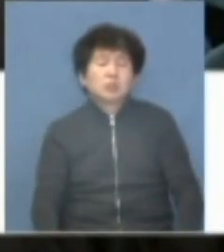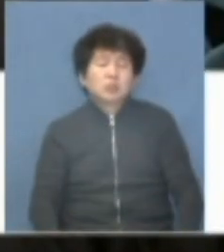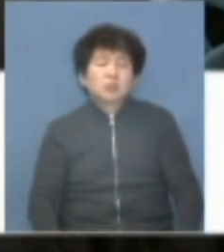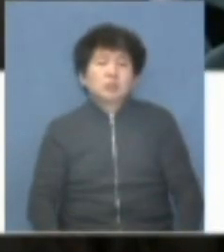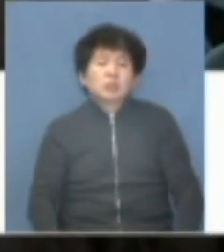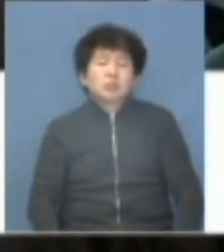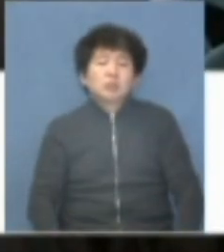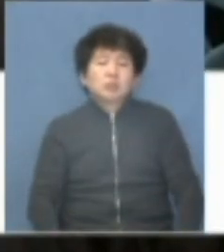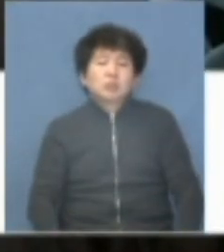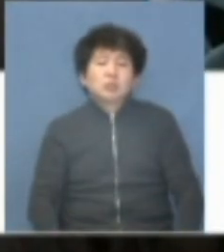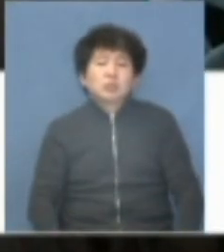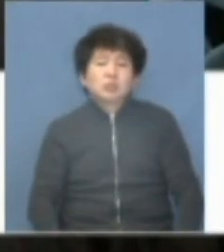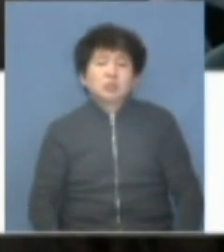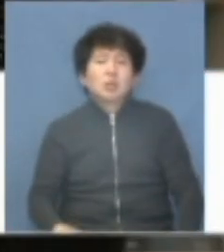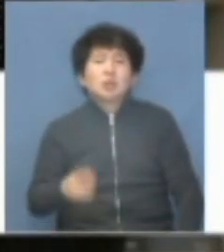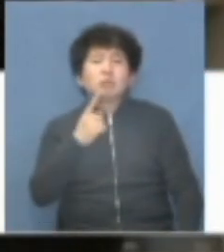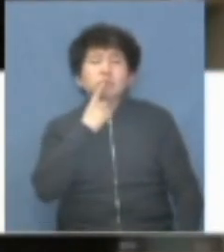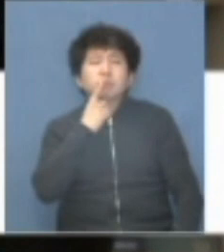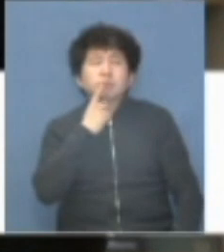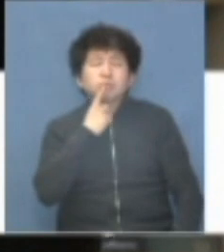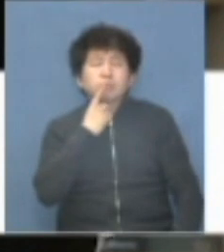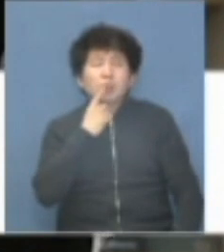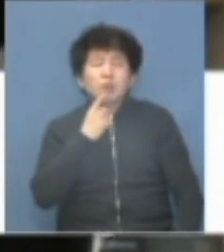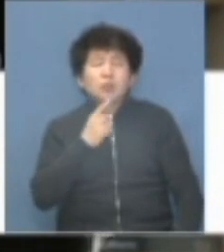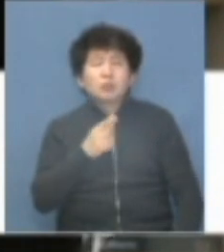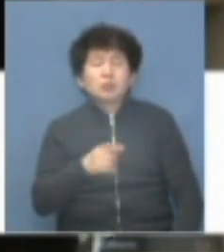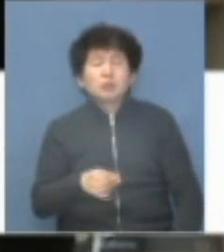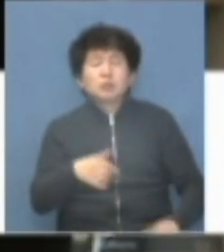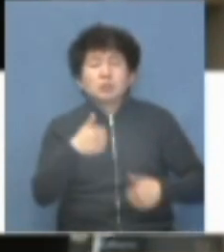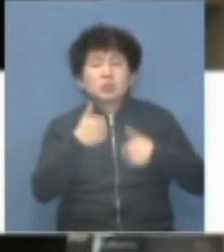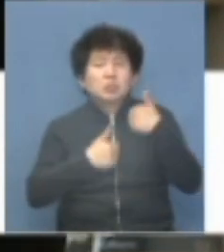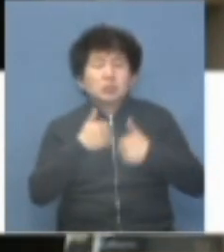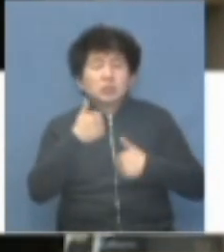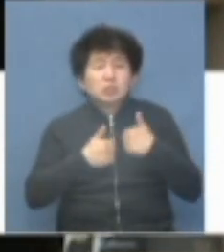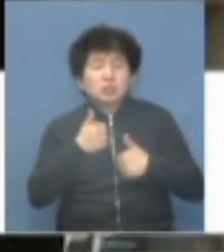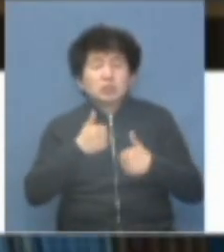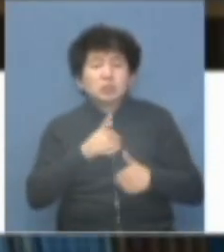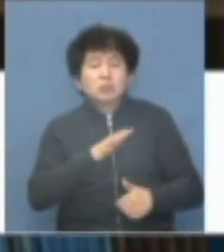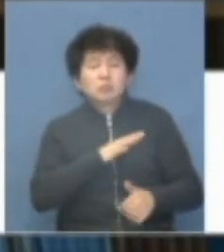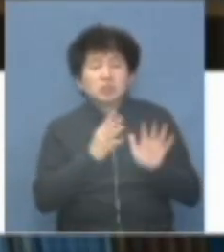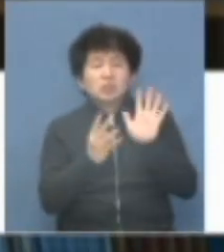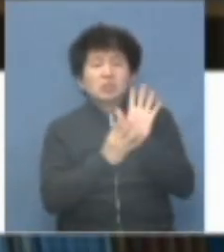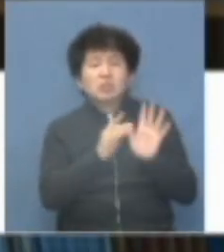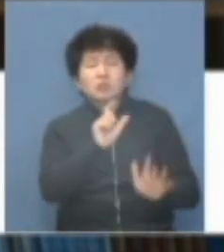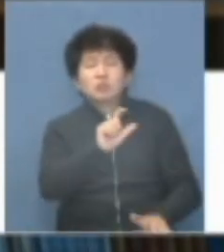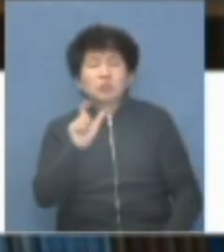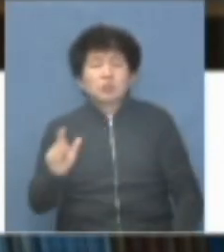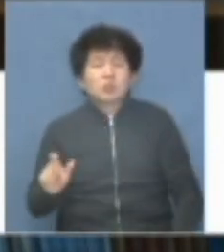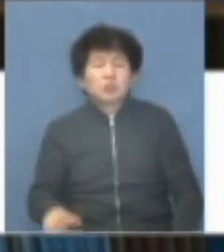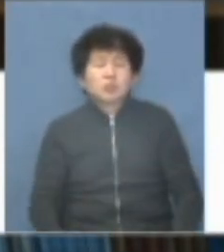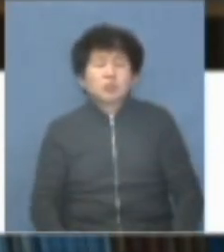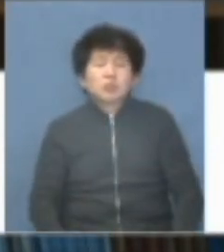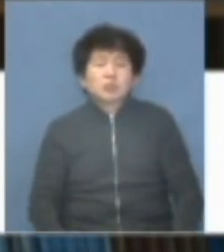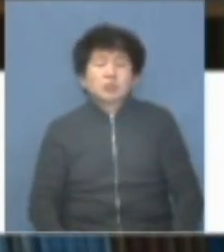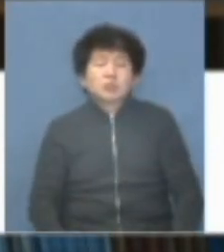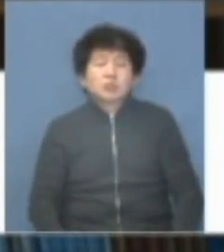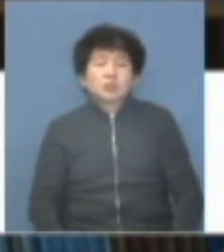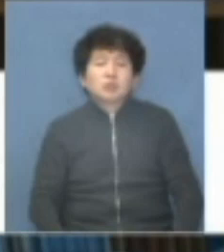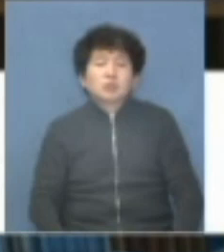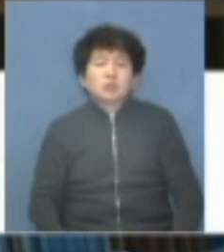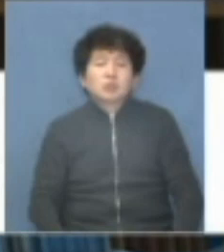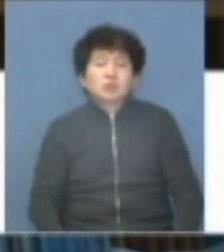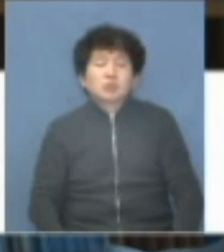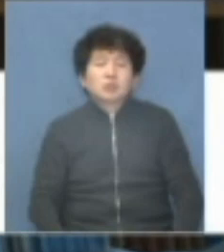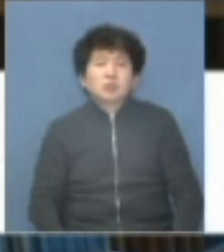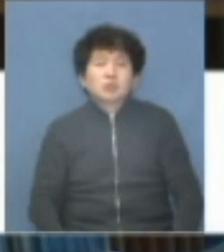Дәстүрлі тіл шебері байқауына жиналғандардың қарасы қалың. Байқауда 9 үміткер бақ сынады. Бұл байқаудың мақсаты